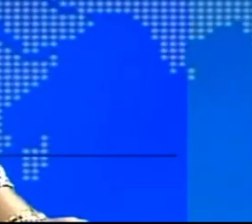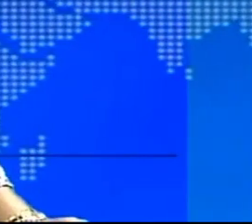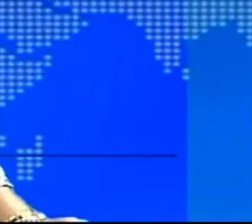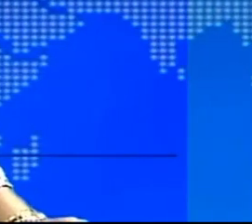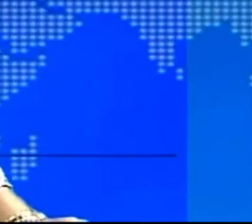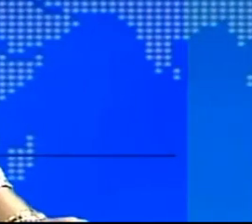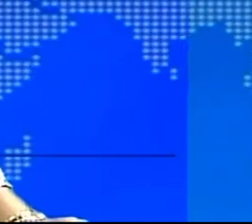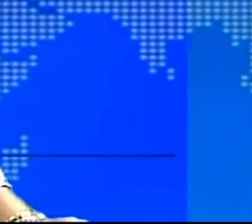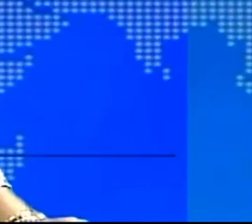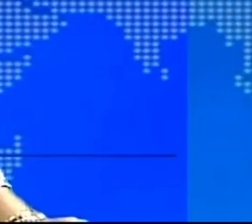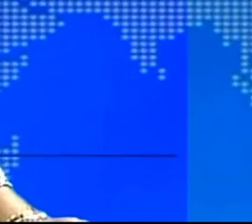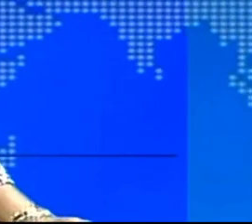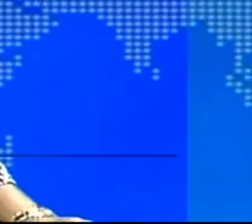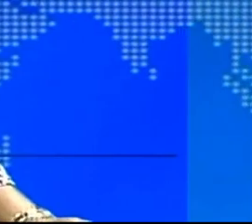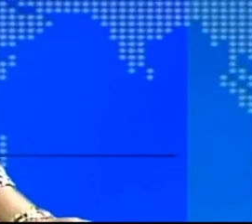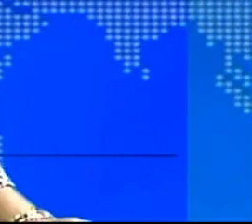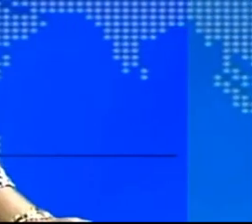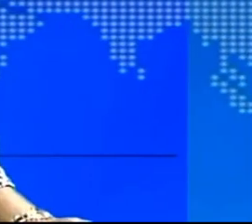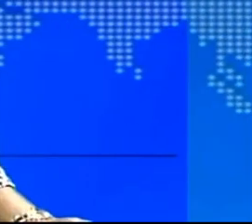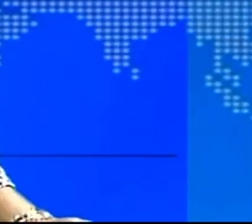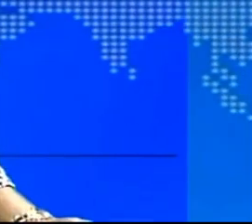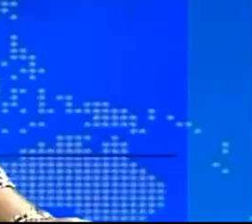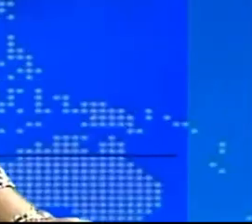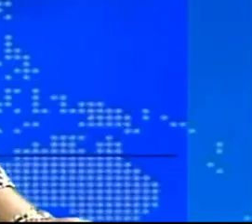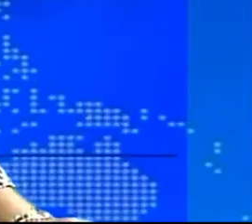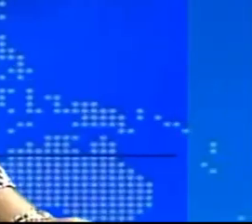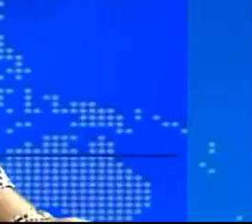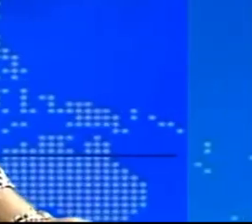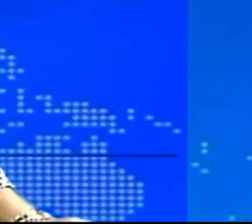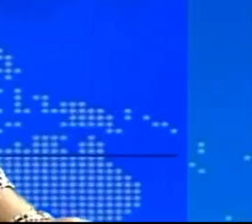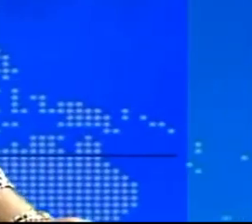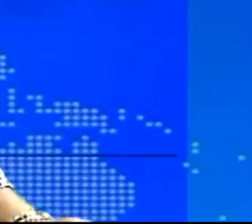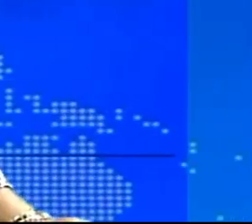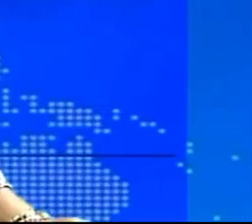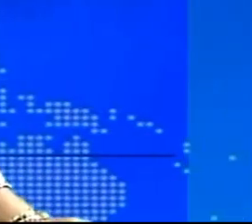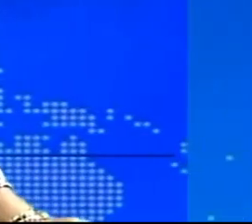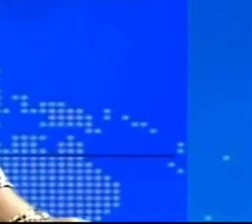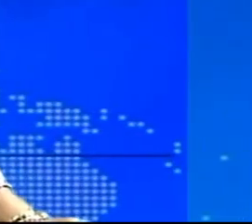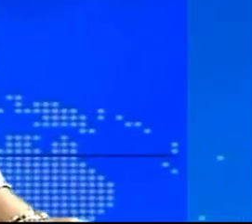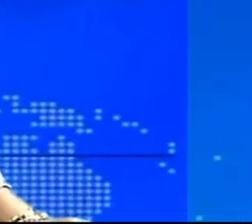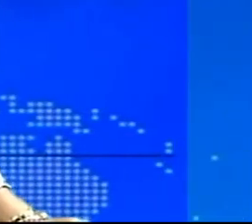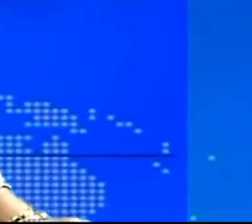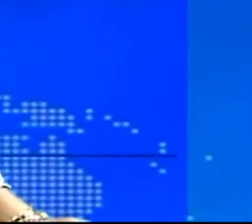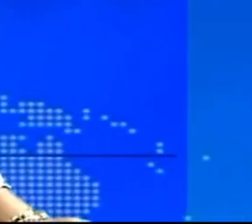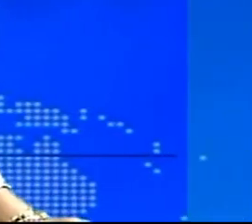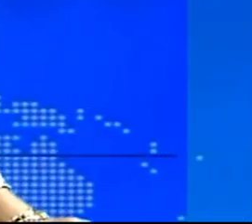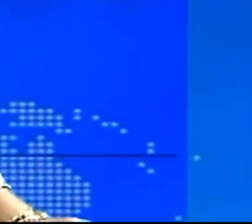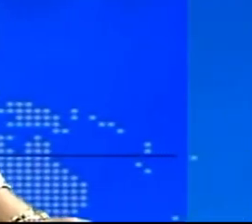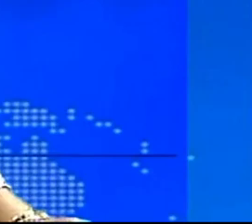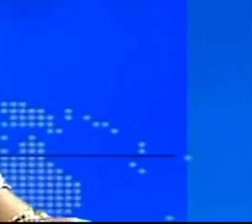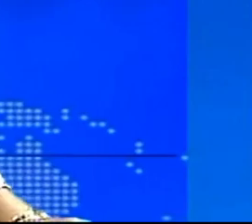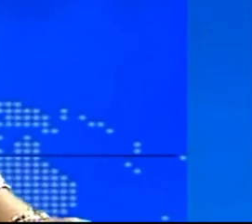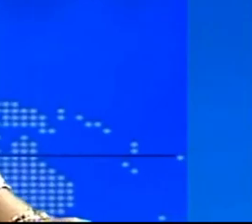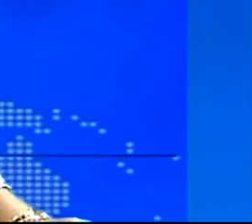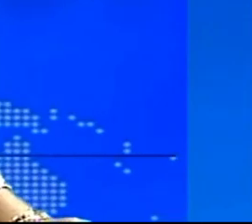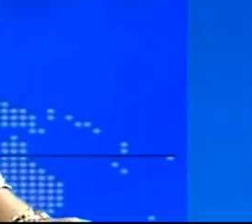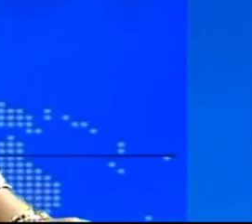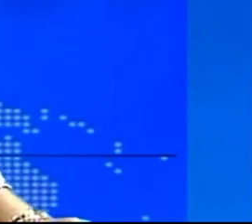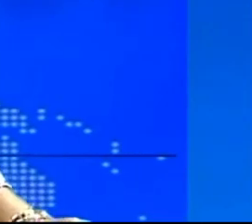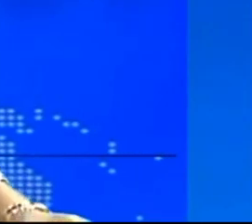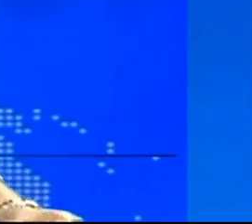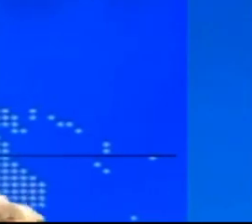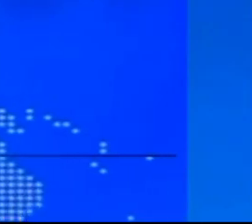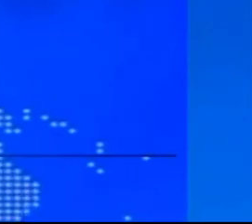Le commissaire divisionnaire adjoint de la police nationale congolaise de Kinshasa, Silvano Kasongo, a fait arrêter le travaux de